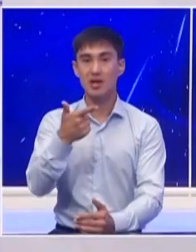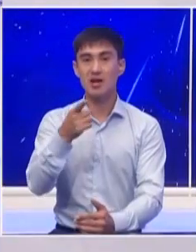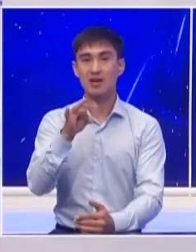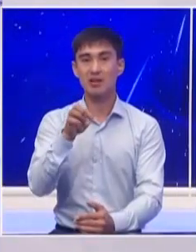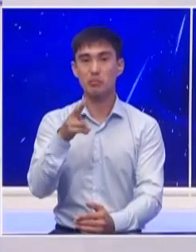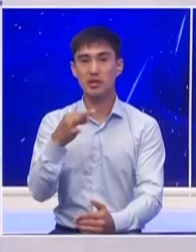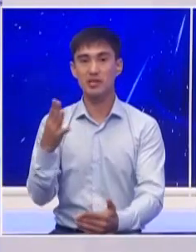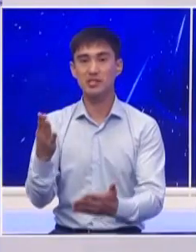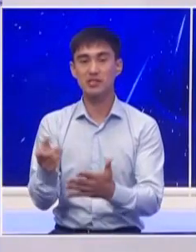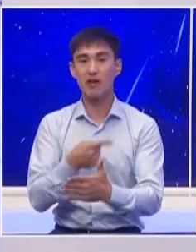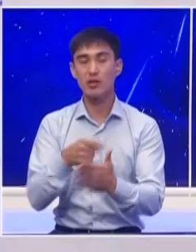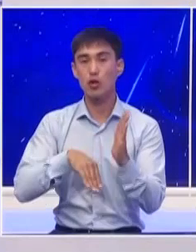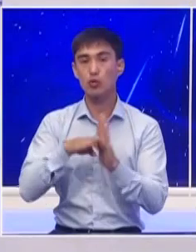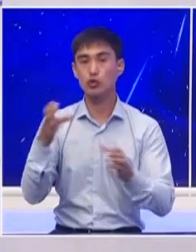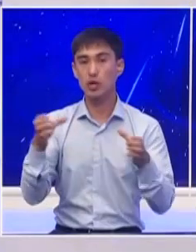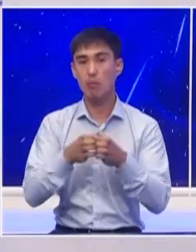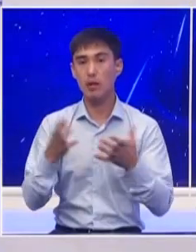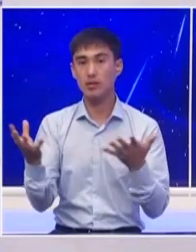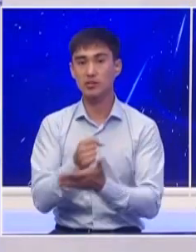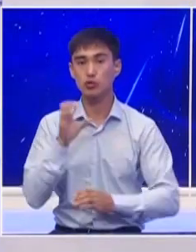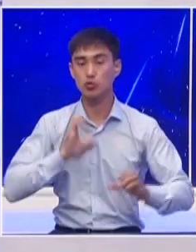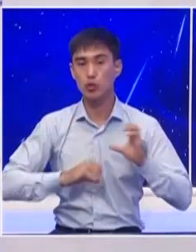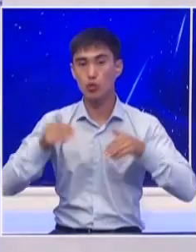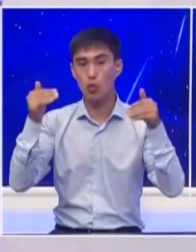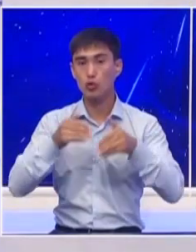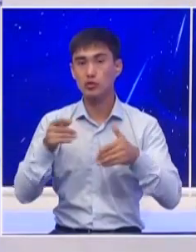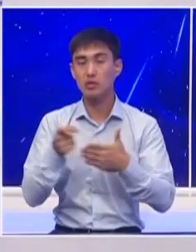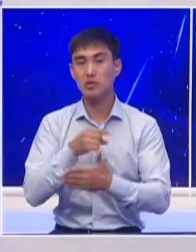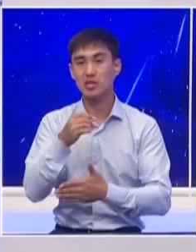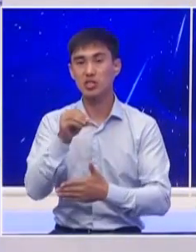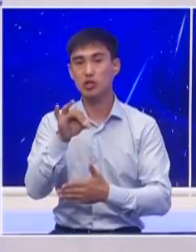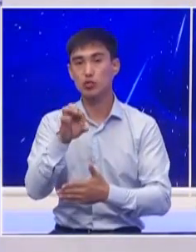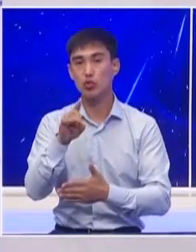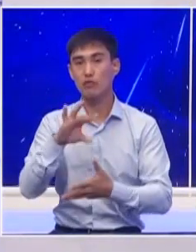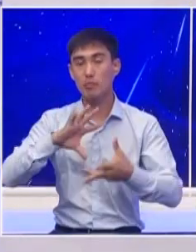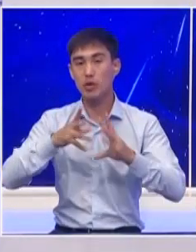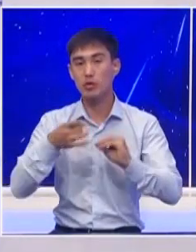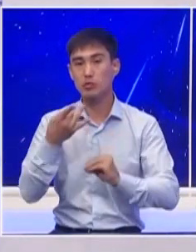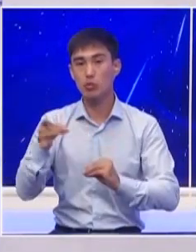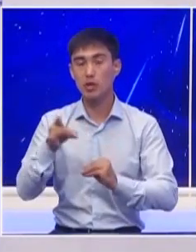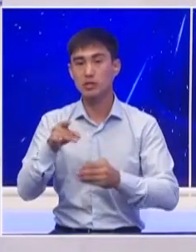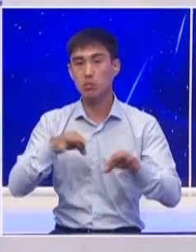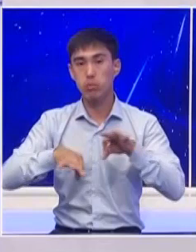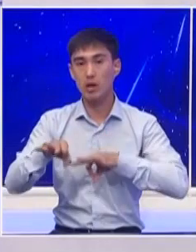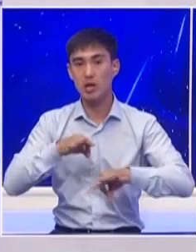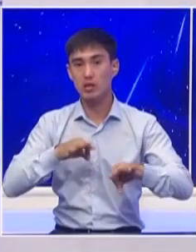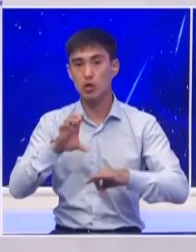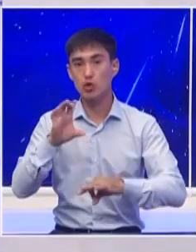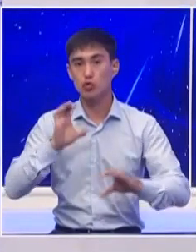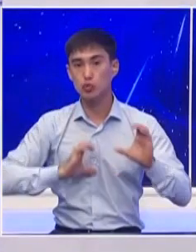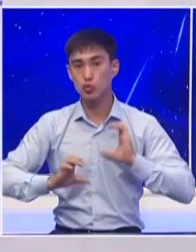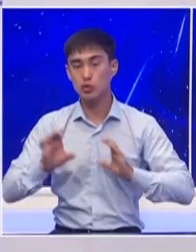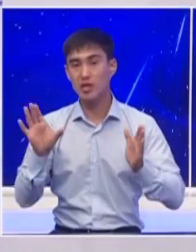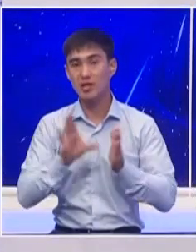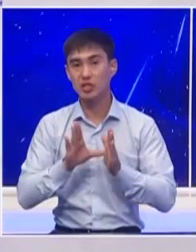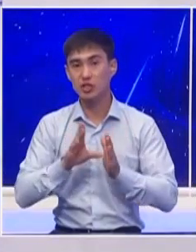Гран-при и звание лучшей команды удостоились студенты колледжа имени Ильяса Жанцугурова по итогам республиканского проекта Student Energy